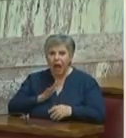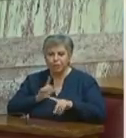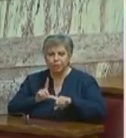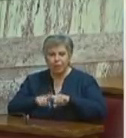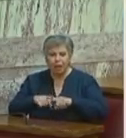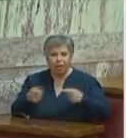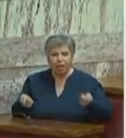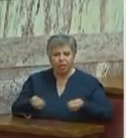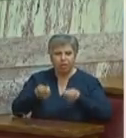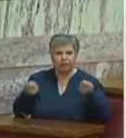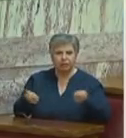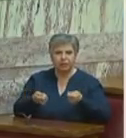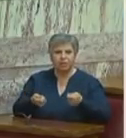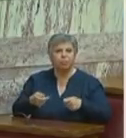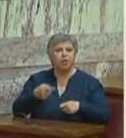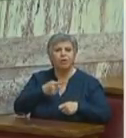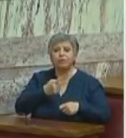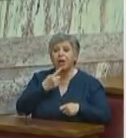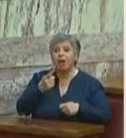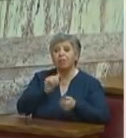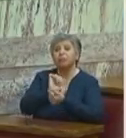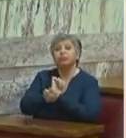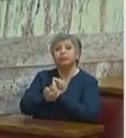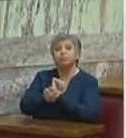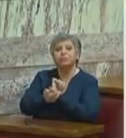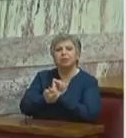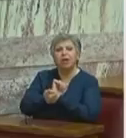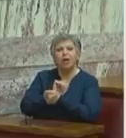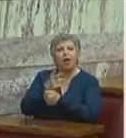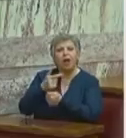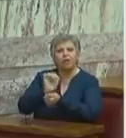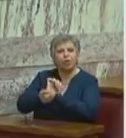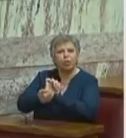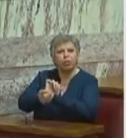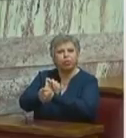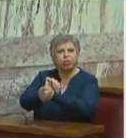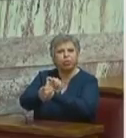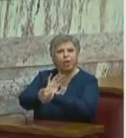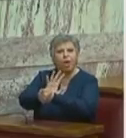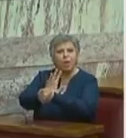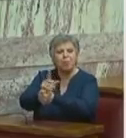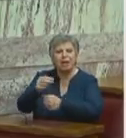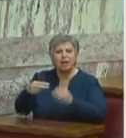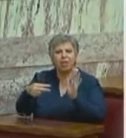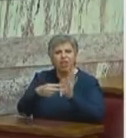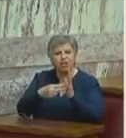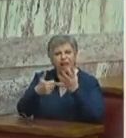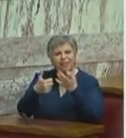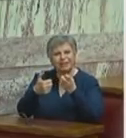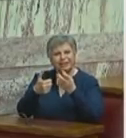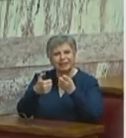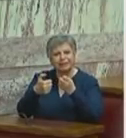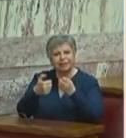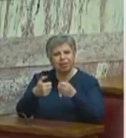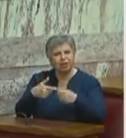Αναλαμβάνονται δεσμεύσεις οι οποίες δεσμεύουν για πολλές δεκαετίες τους Έλληνες, μέχρι το 2060. Δυστυχώς